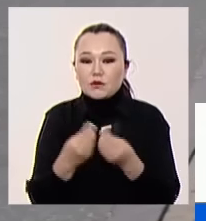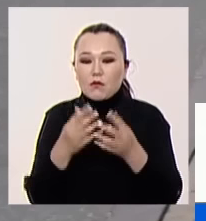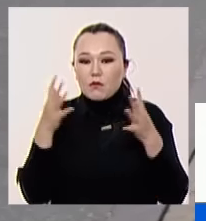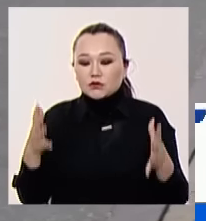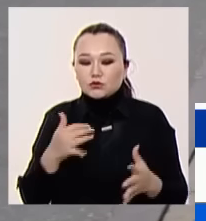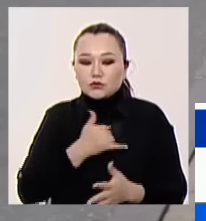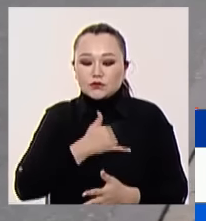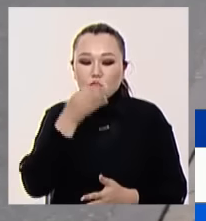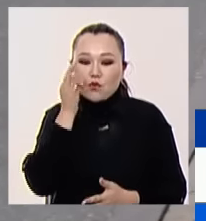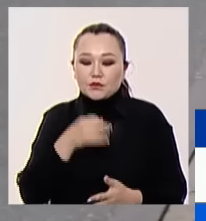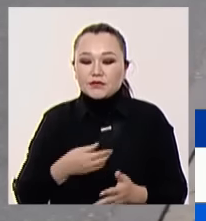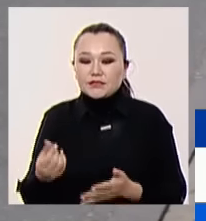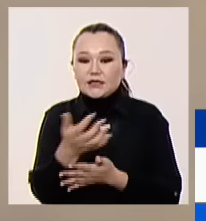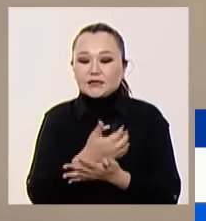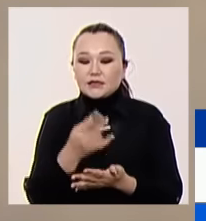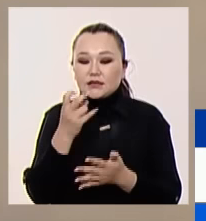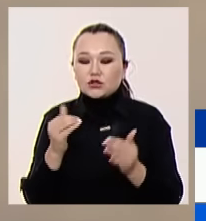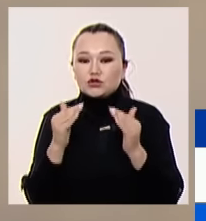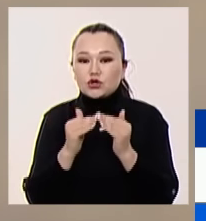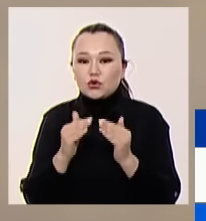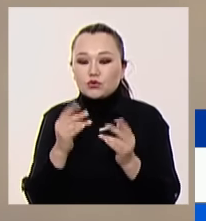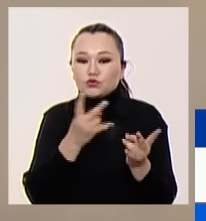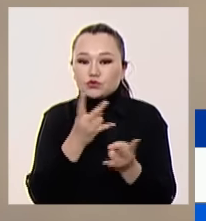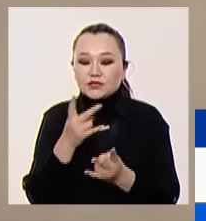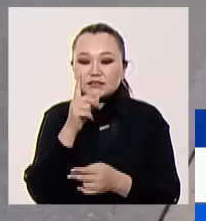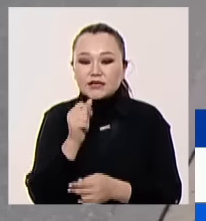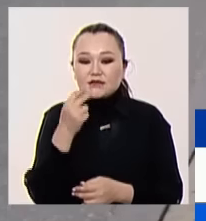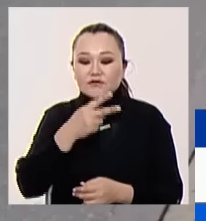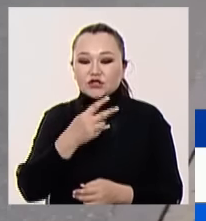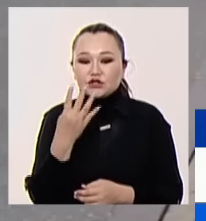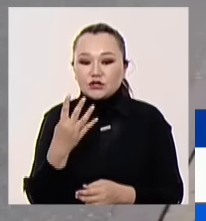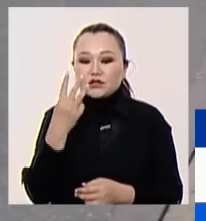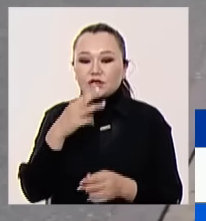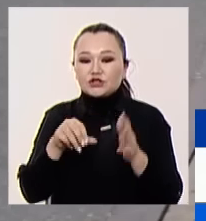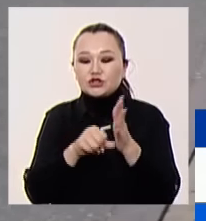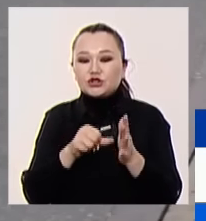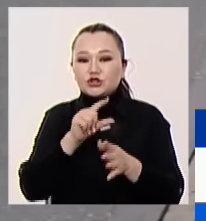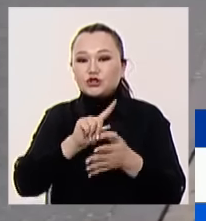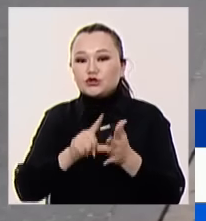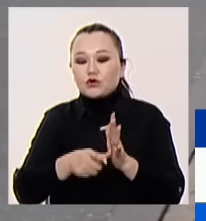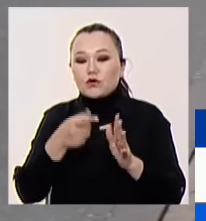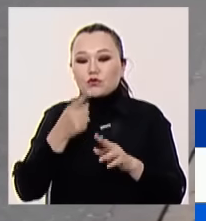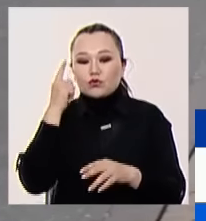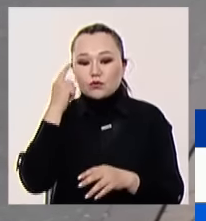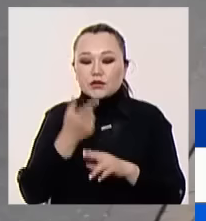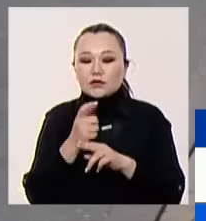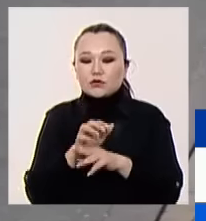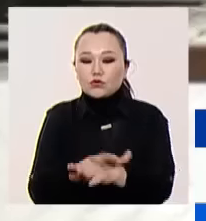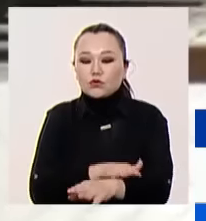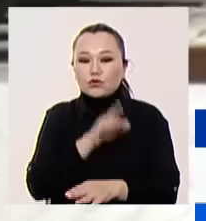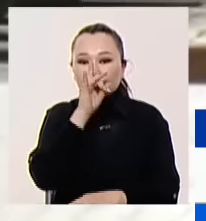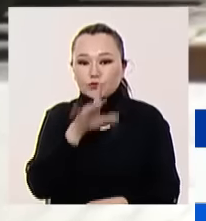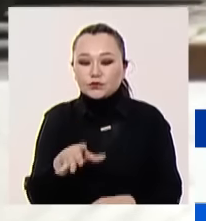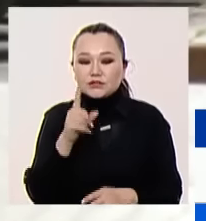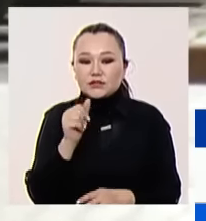нас был опыт, когда мы собирали деньги на жилье нуждающимся за 24, за 36 часов. Поэтому, думаю, надолго это не затянется.